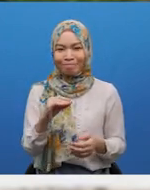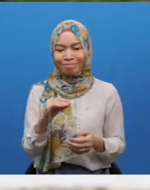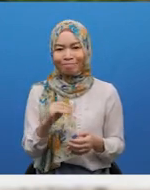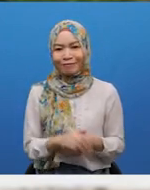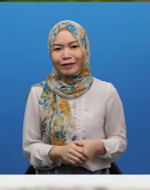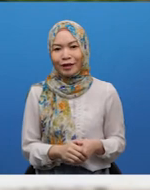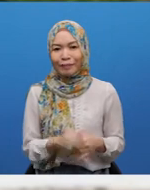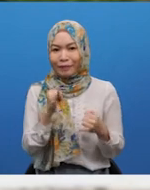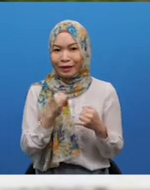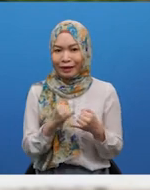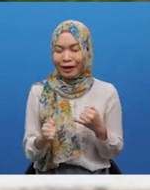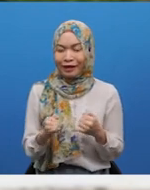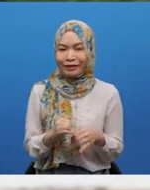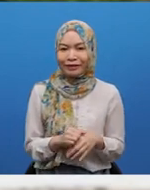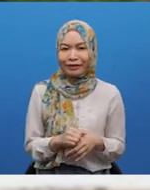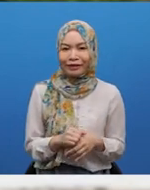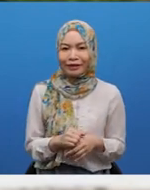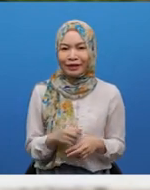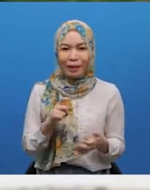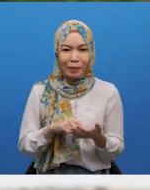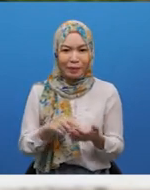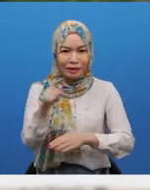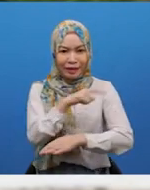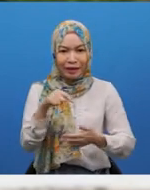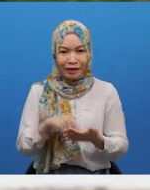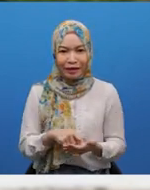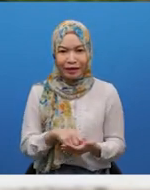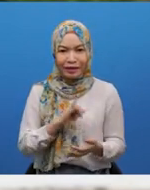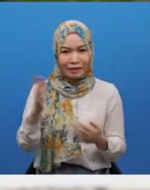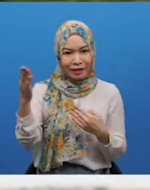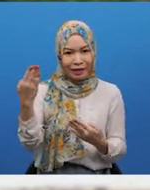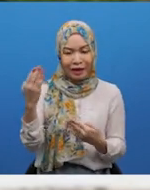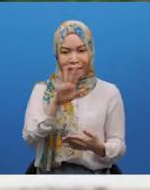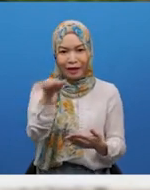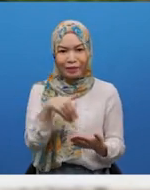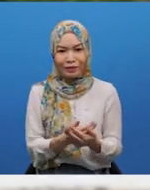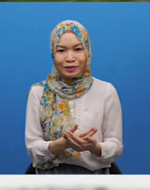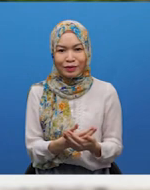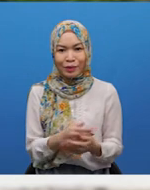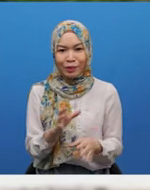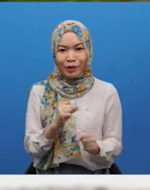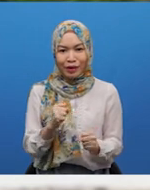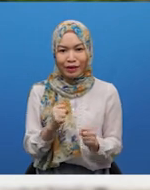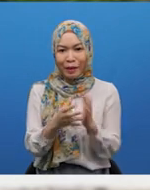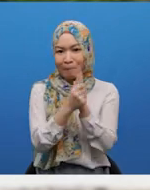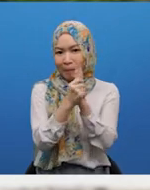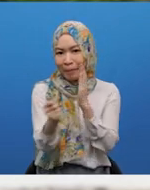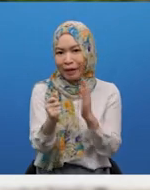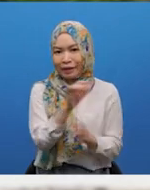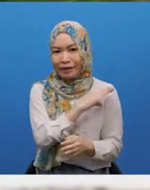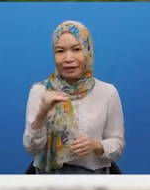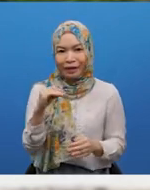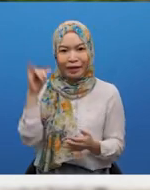pelajaran kita pada hari ini. Harapan cikgu agar murid-murid mempunyai kemahiran dan